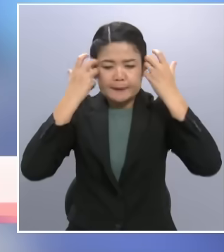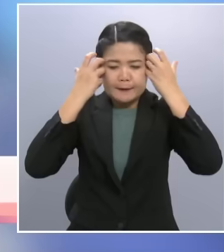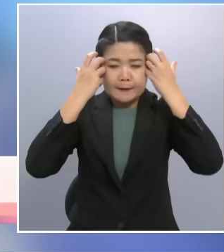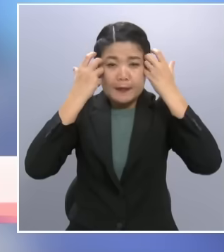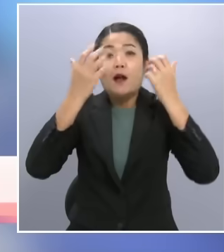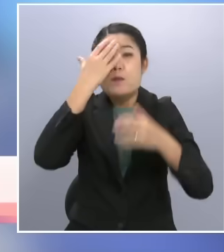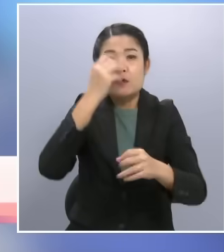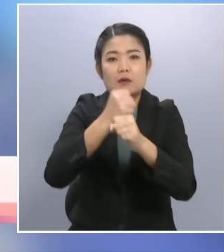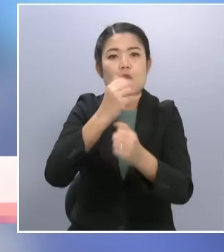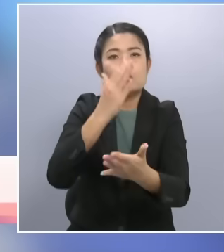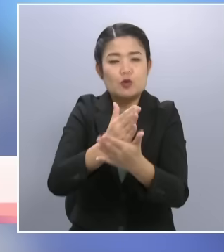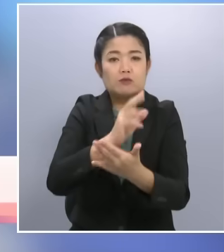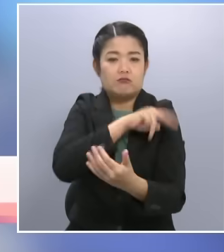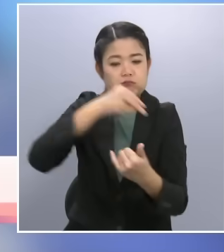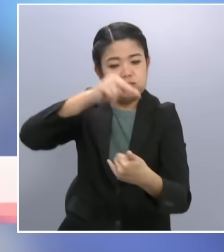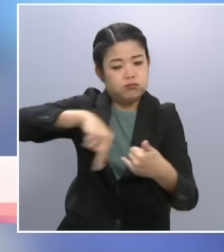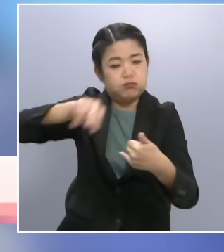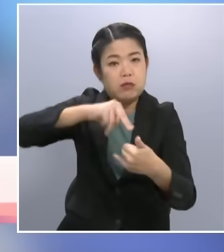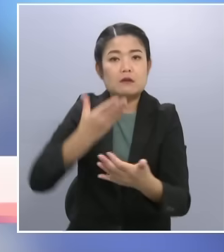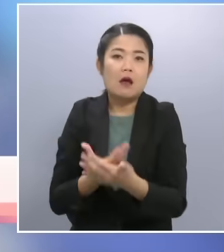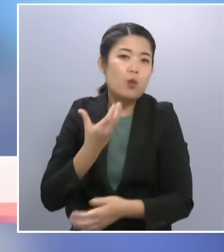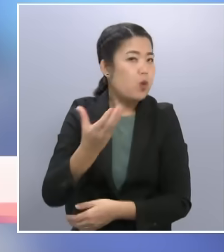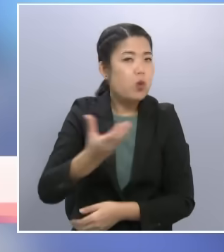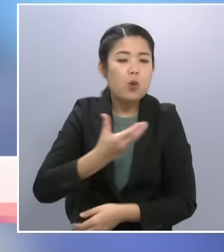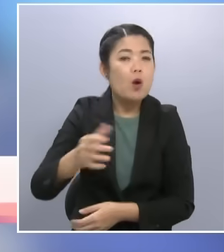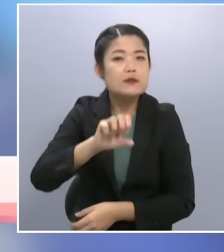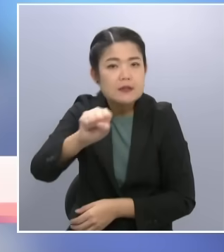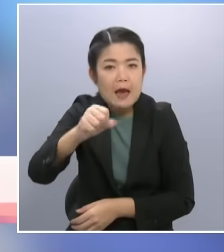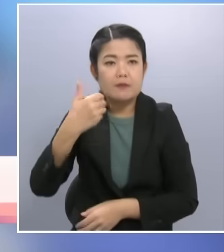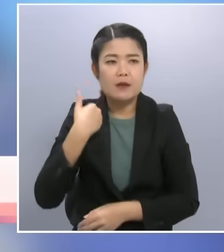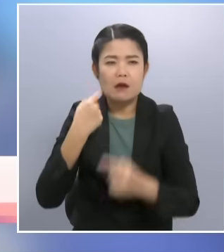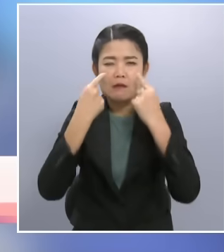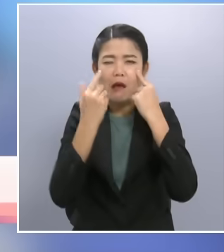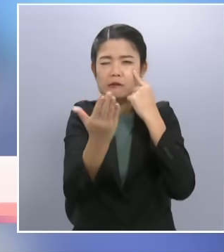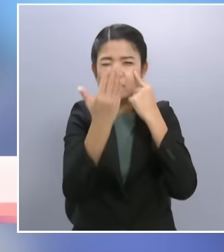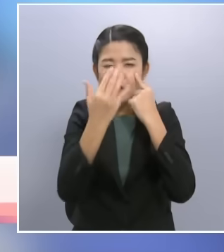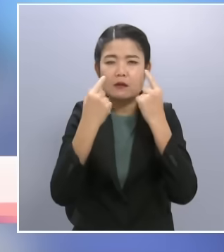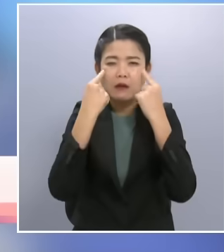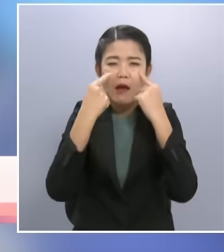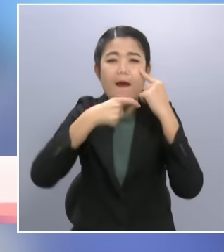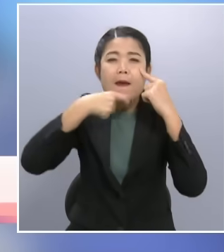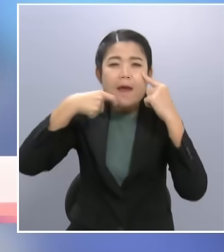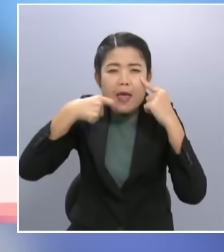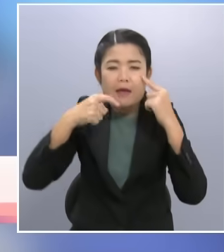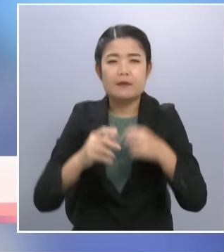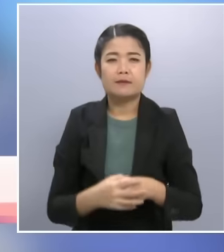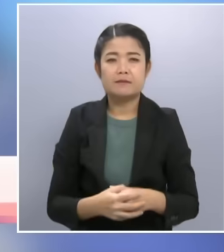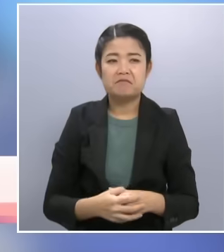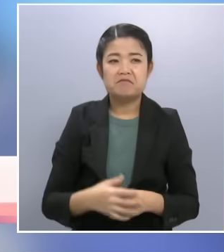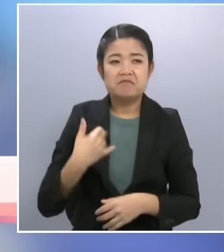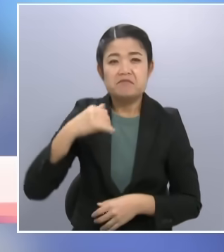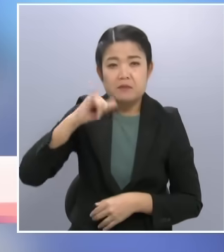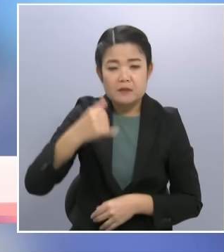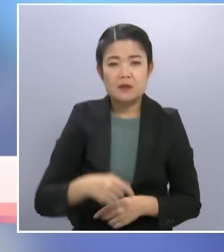รักษาตัวหมดค่ารักษาไปเป็นหลักแสนแล้วก็ยังมีภาวะสายตาสั้นตาแห้งความดันตาสูงอาจจะเป็น